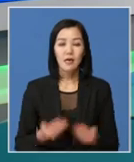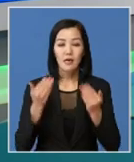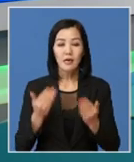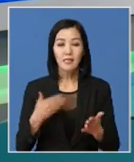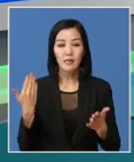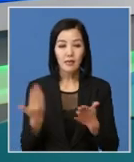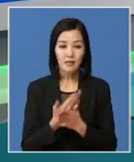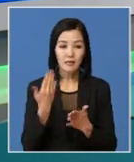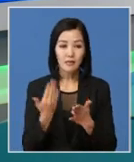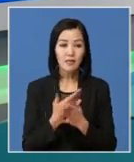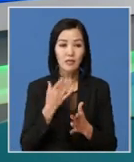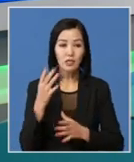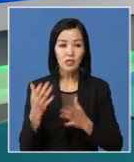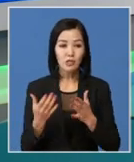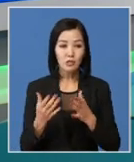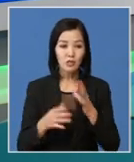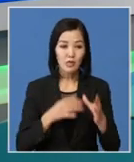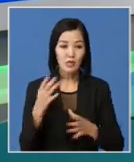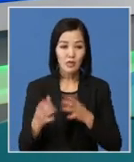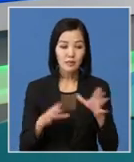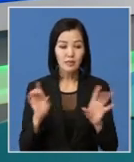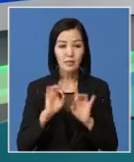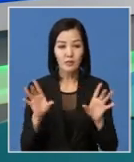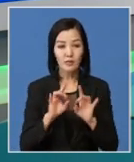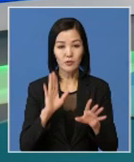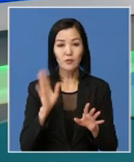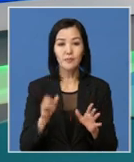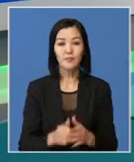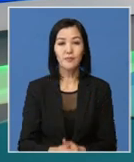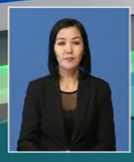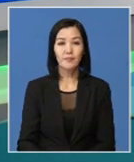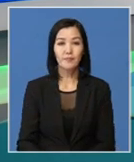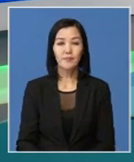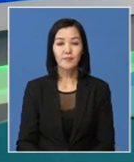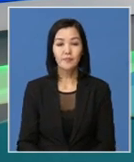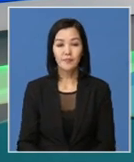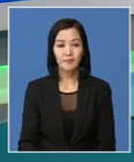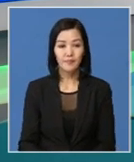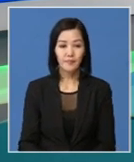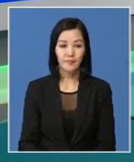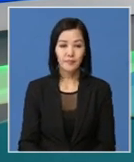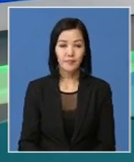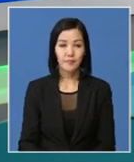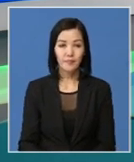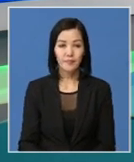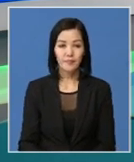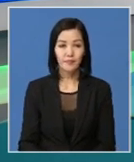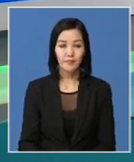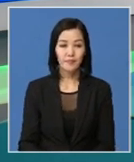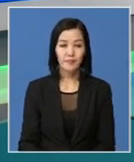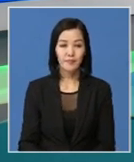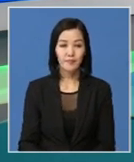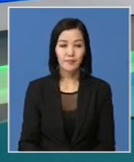Африкада жүрдек пой жүре бастады. Ал Үндістанда сұрапыл дауылдың салдарынан 11 адам қайтыс болды. Осы және өзге де жаһан жаңалықтары келесі